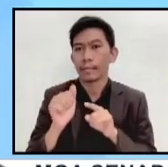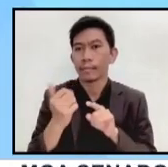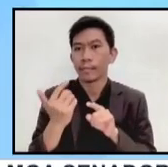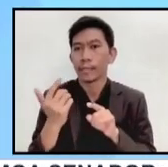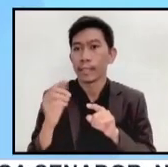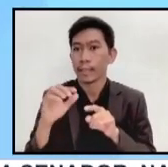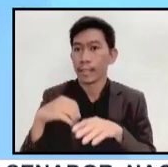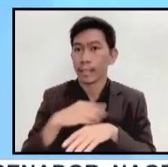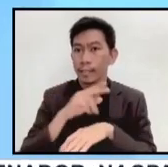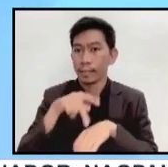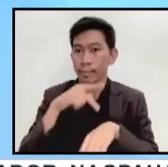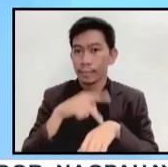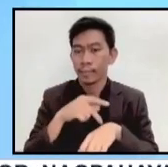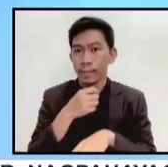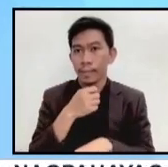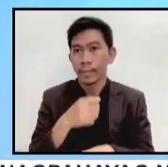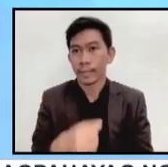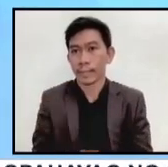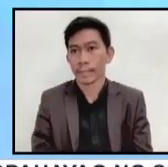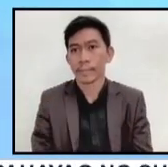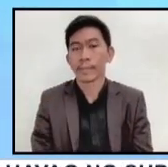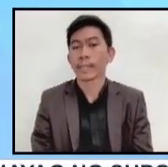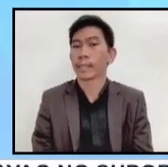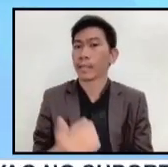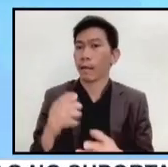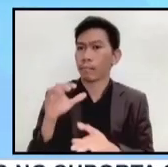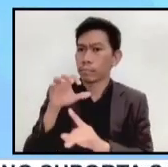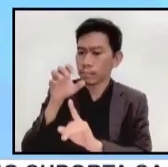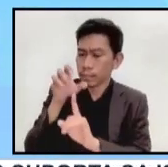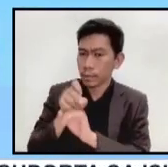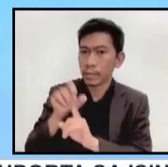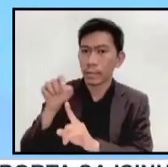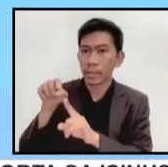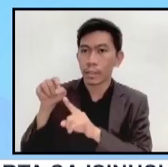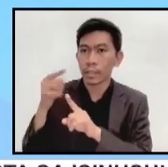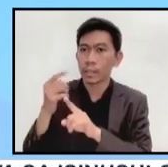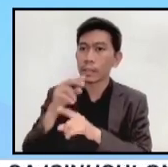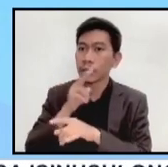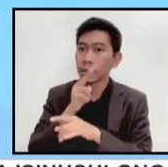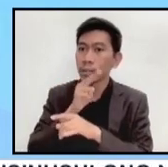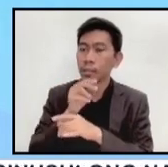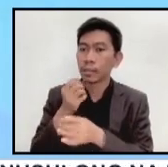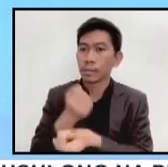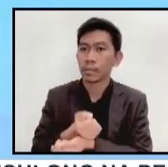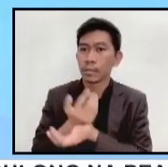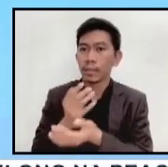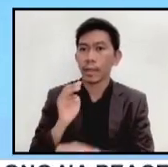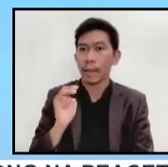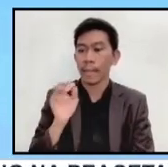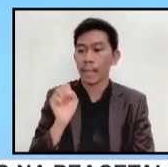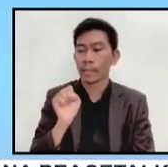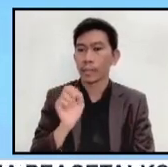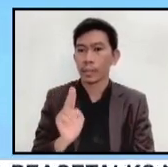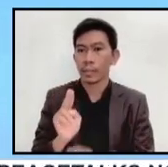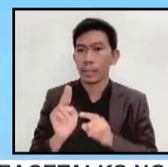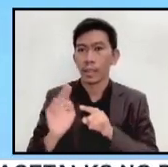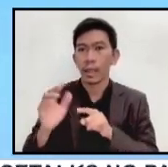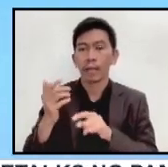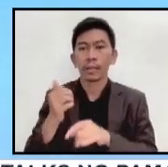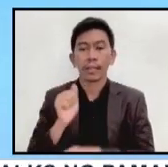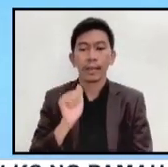nahuli na ang isa sa mga suspek sa pambobomba sa Mindanao State University kinumpirma ng armed forces of the Philippines ang